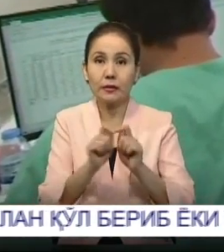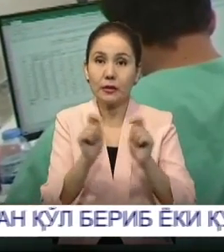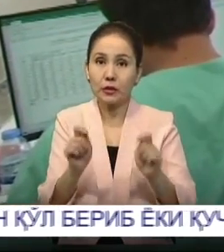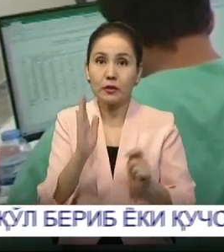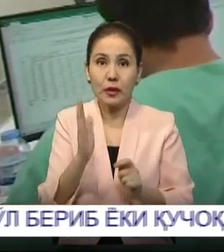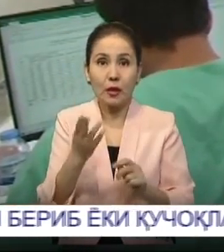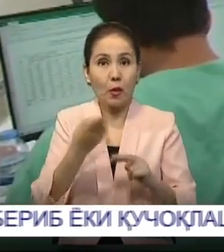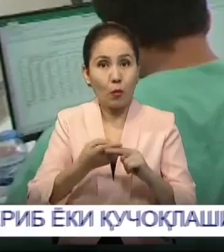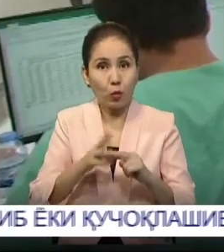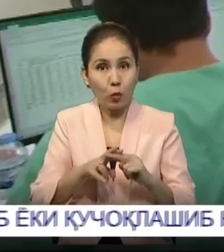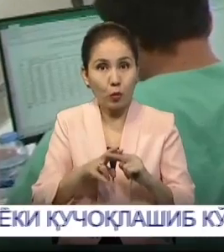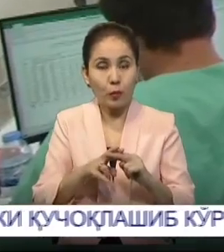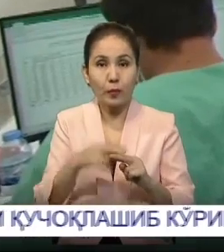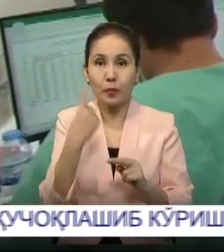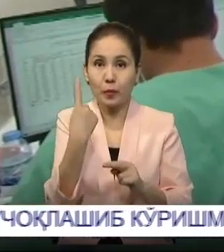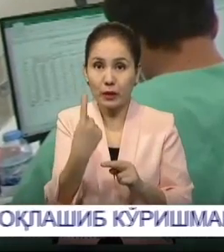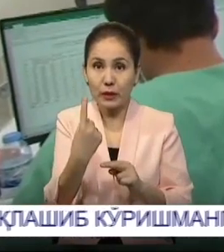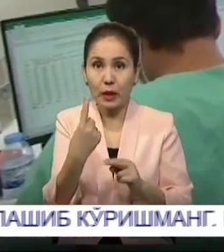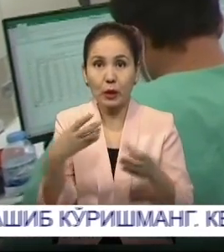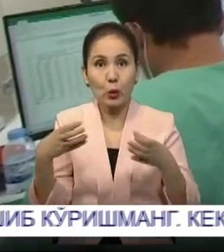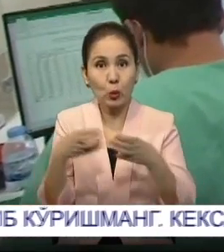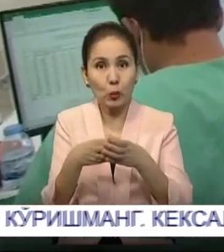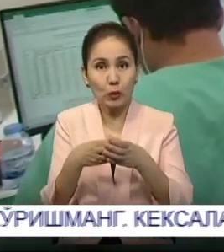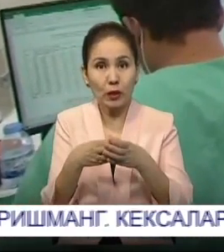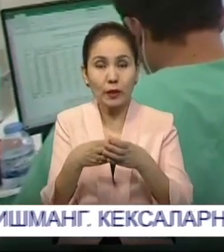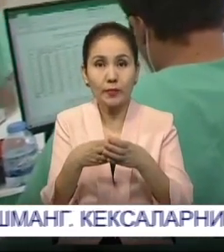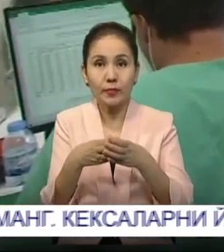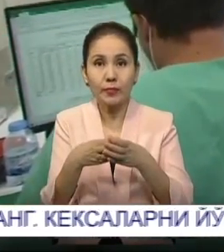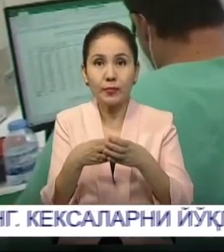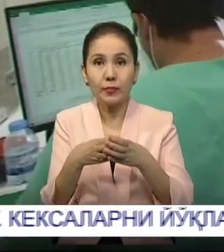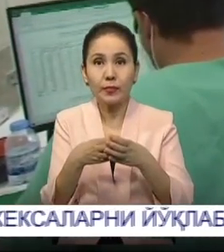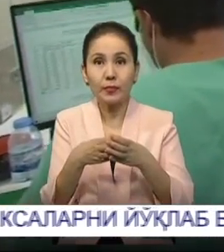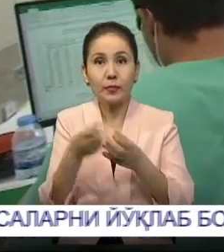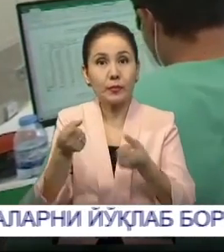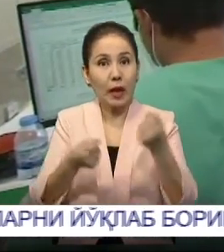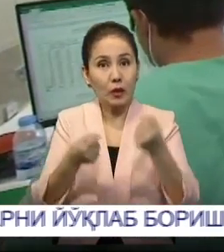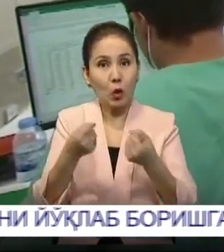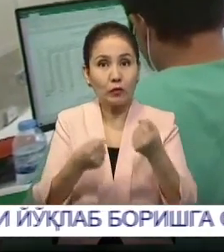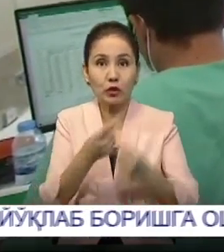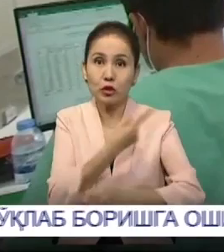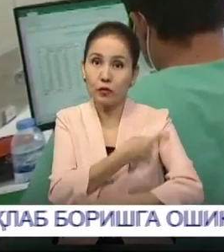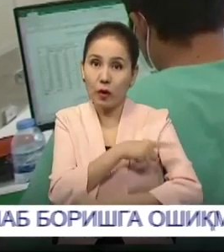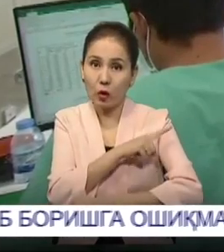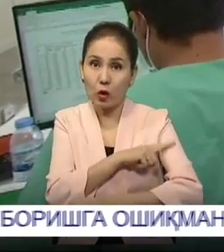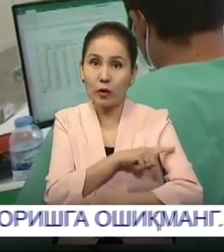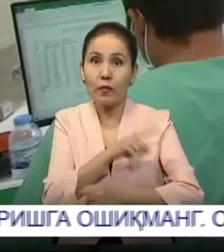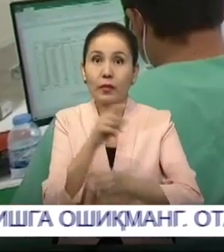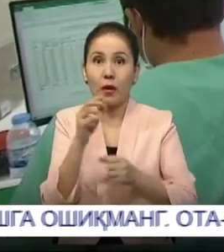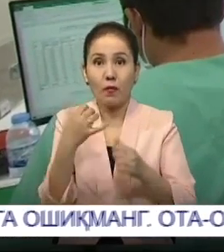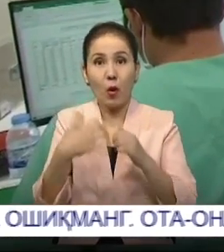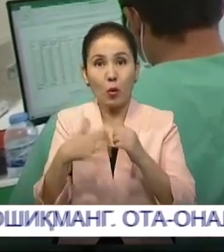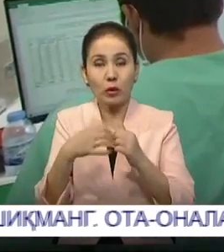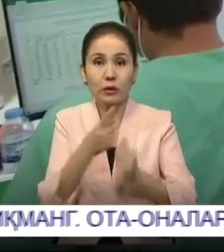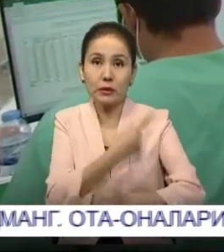Bu degani o'sha bitta guruhda, ya'ni haydovchi, shifokor va o'rta tibbiyot